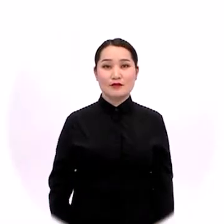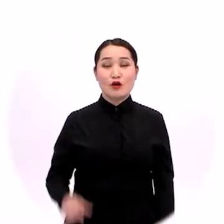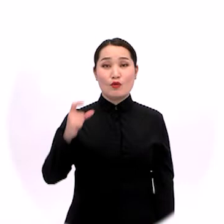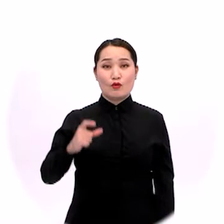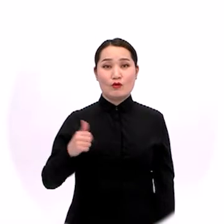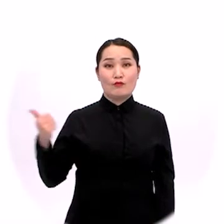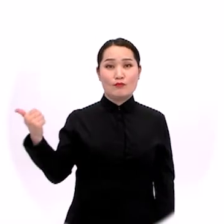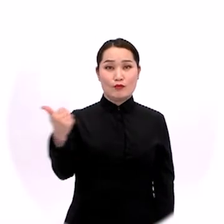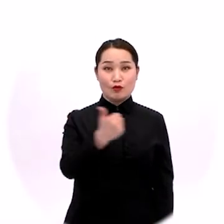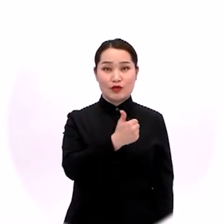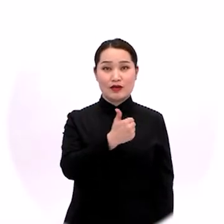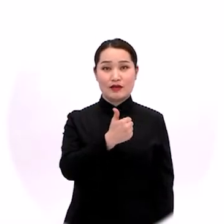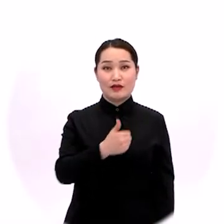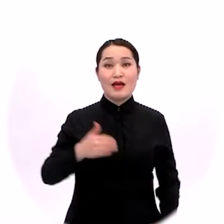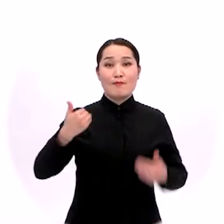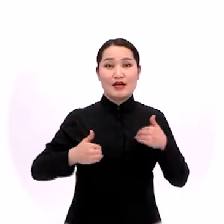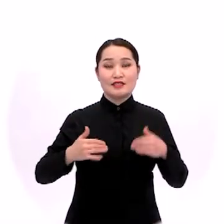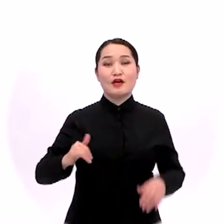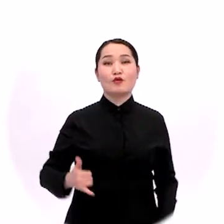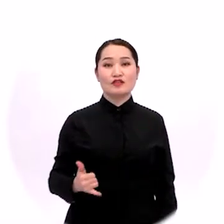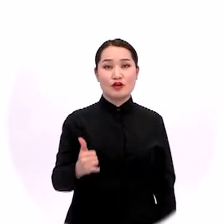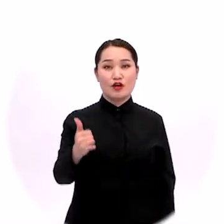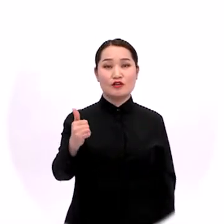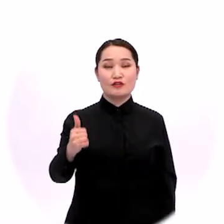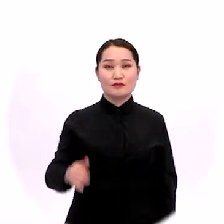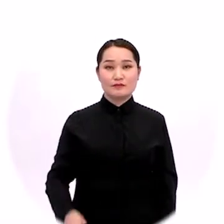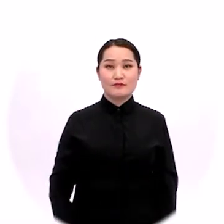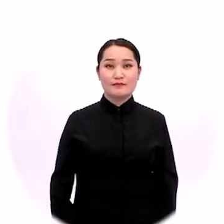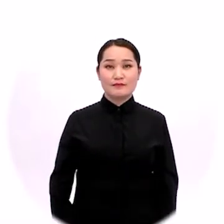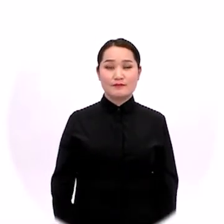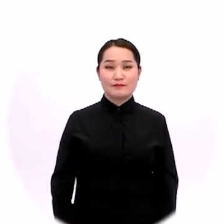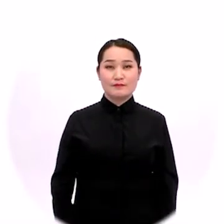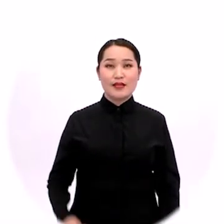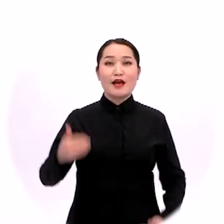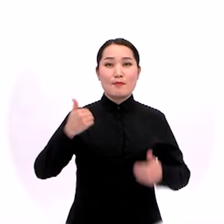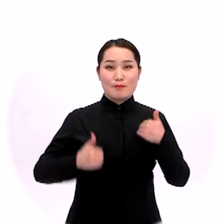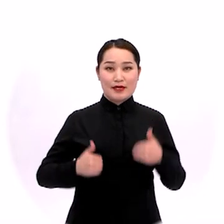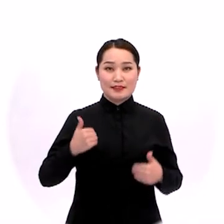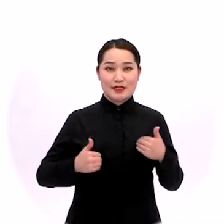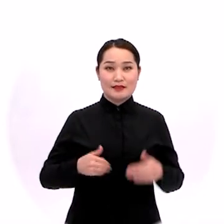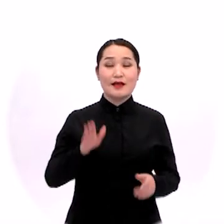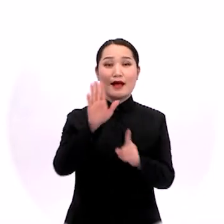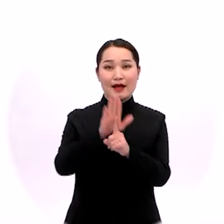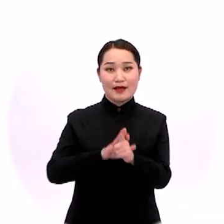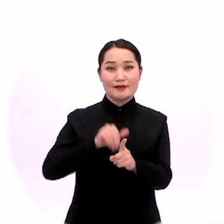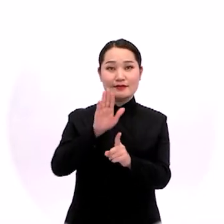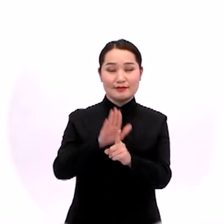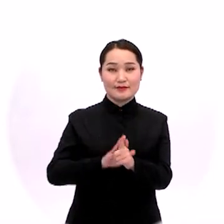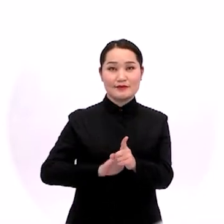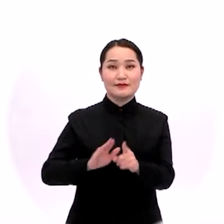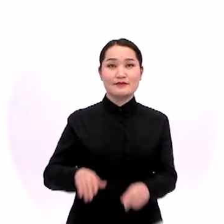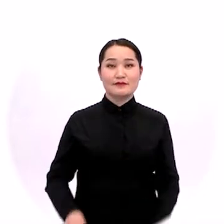Хүн бүхэн багштай болохоор багшаа хайрладаг.